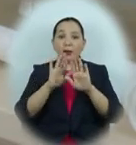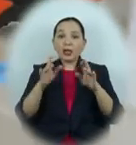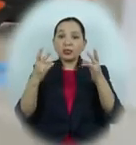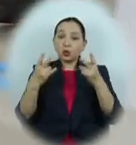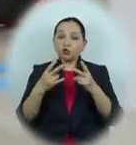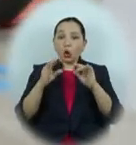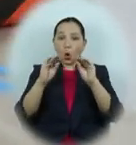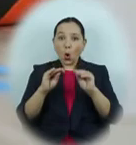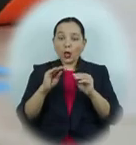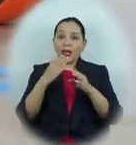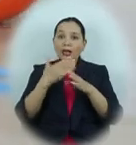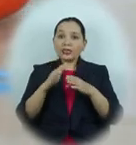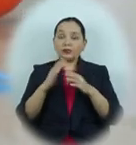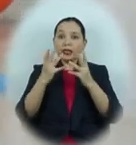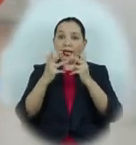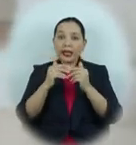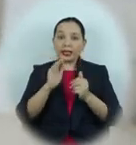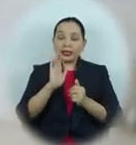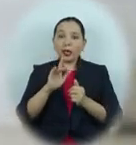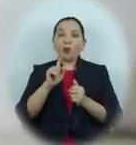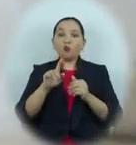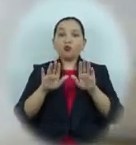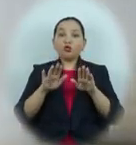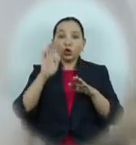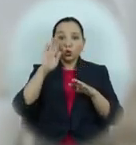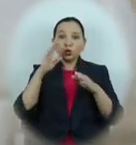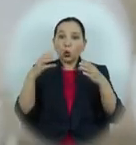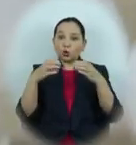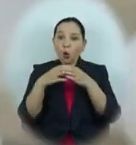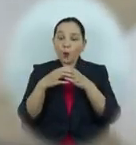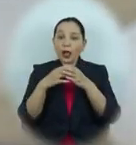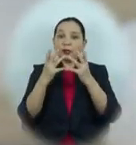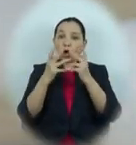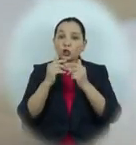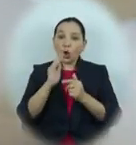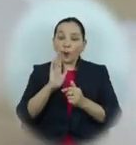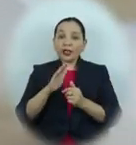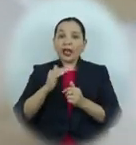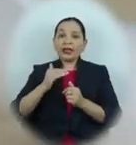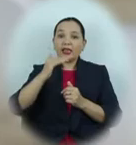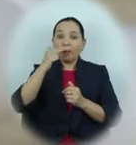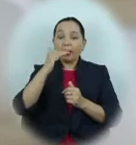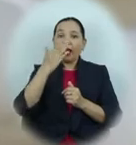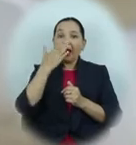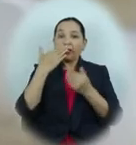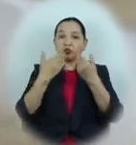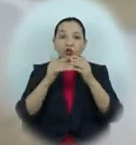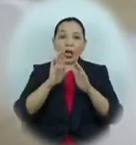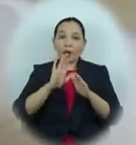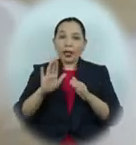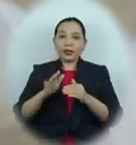uchun qo'yiladigan qismiga keldik. Bu joyda suv to'planib turgani hisobiga tepaga hid